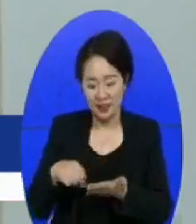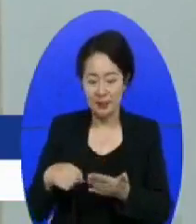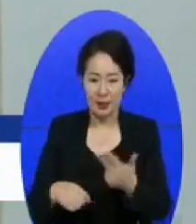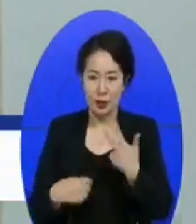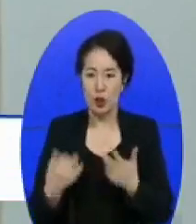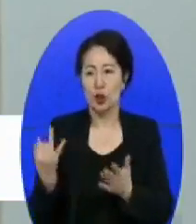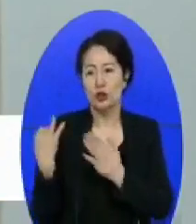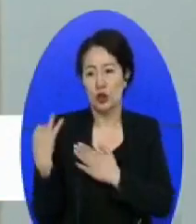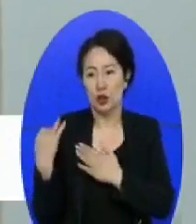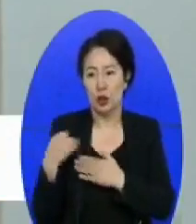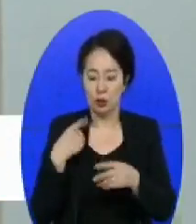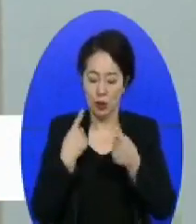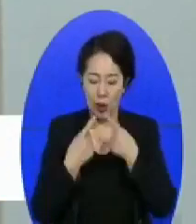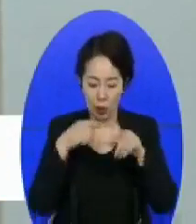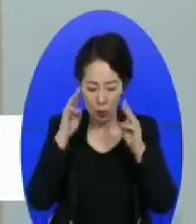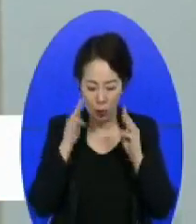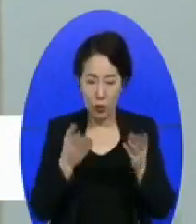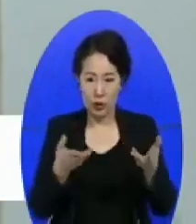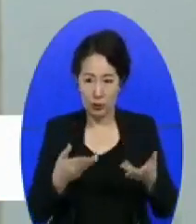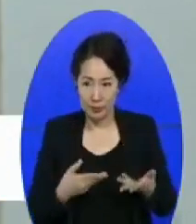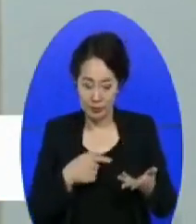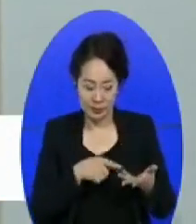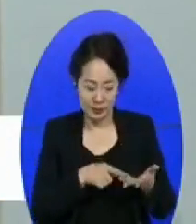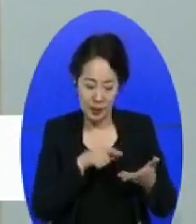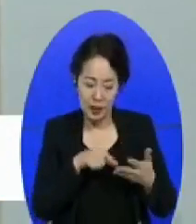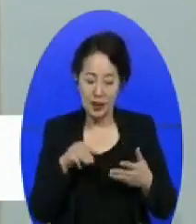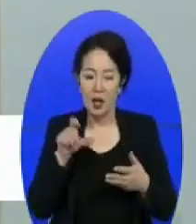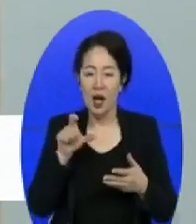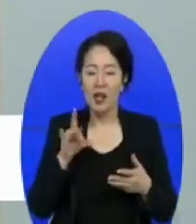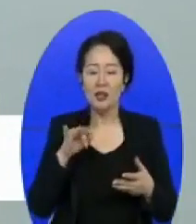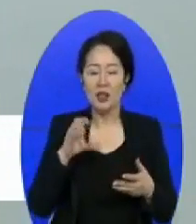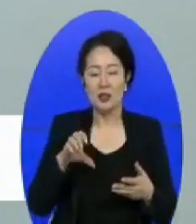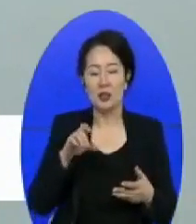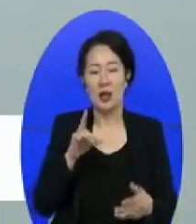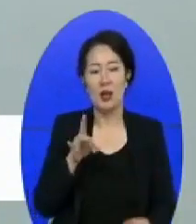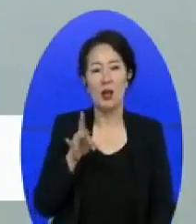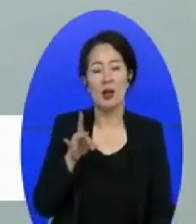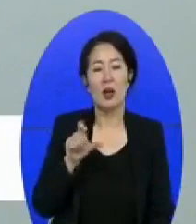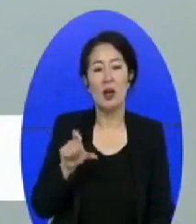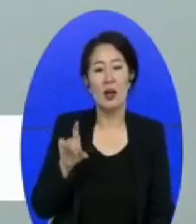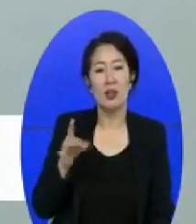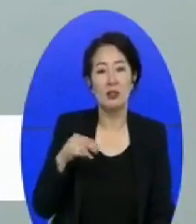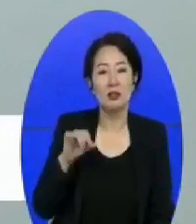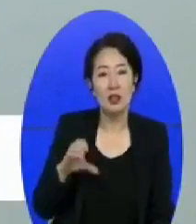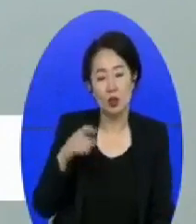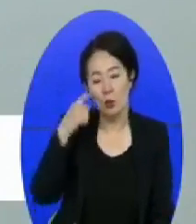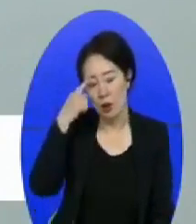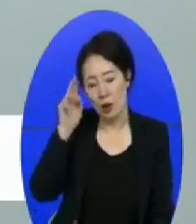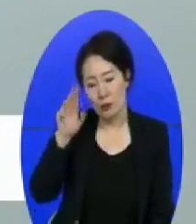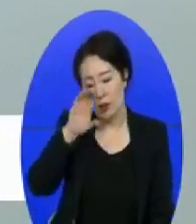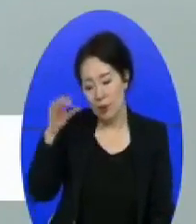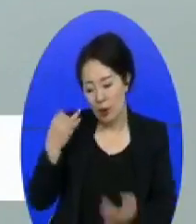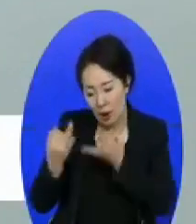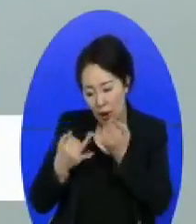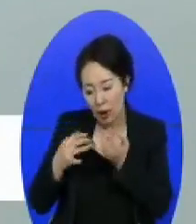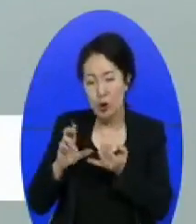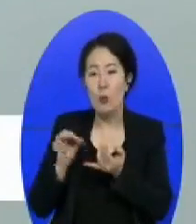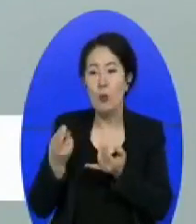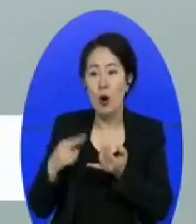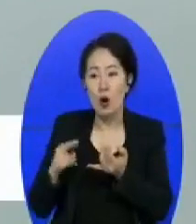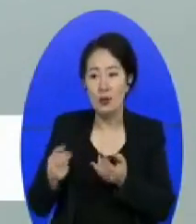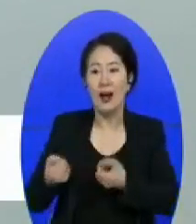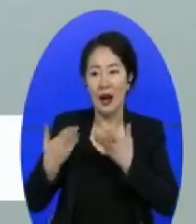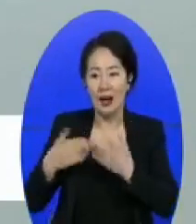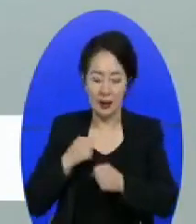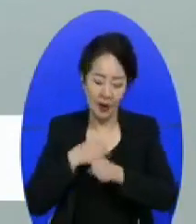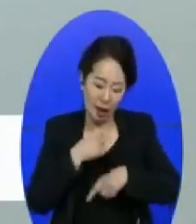газрын хуулиар гарсан. Үүний дагуу Эрдэнэс Монгол компани дууц хуралдаад бонд гаргах одоо одоо энэ процесс бол хэв